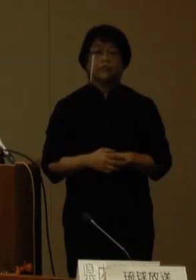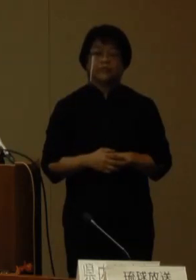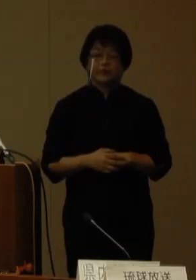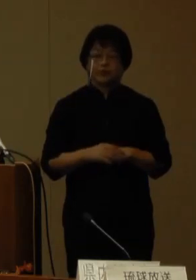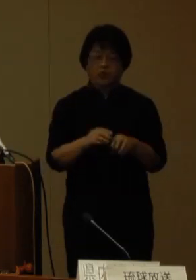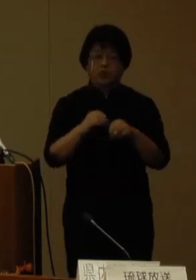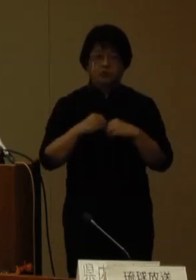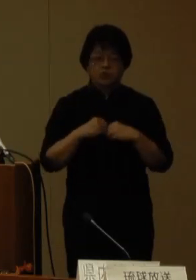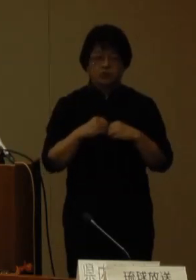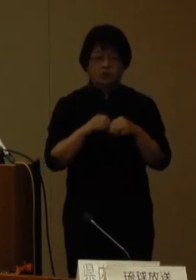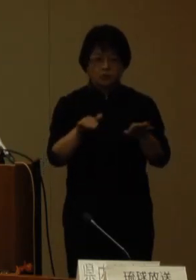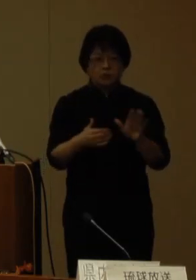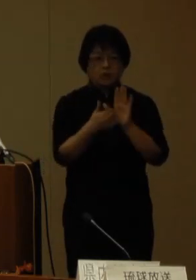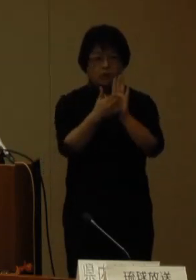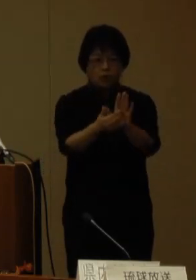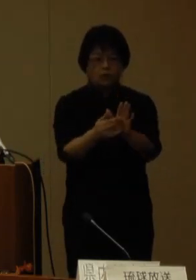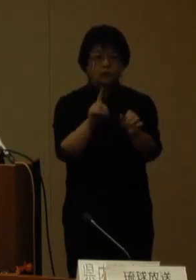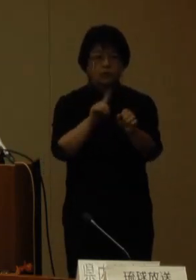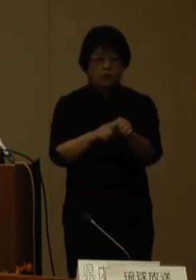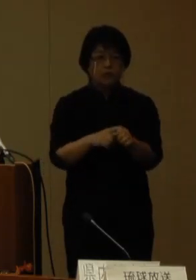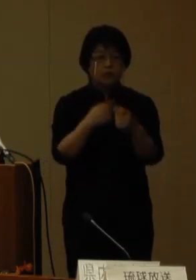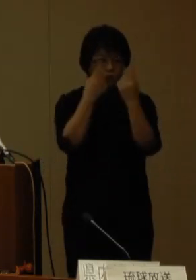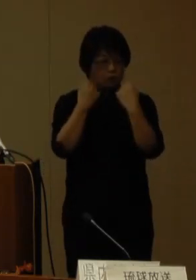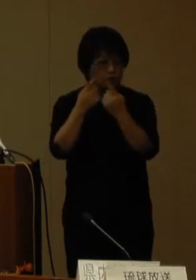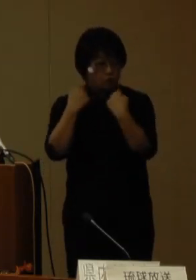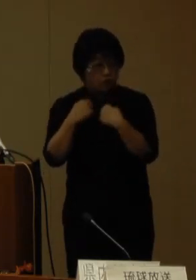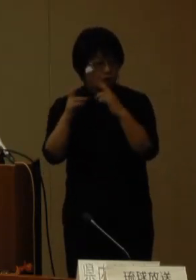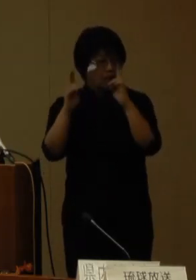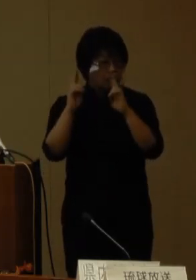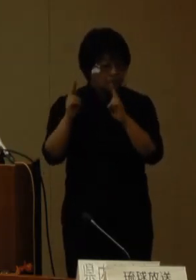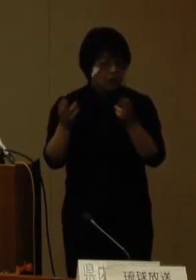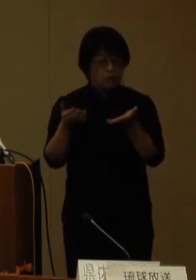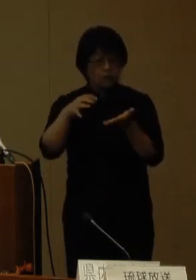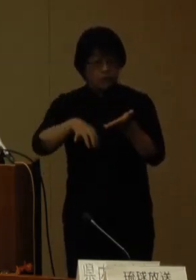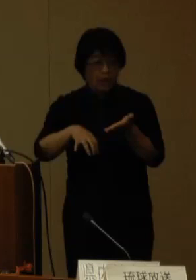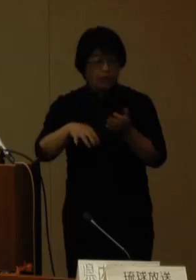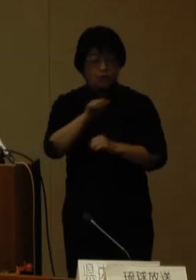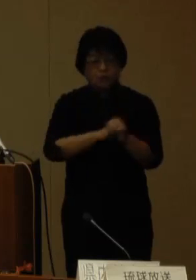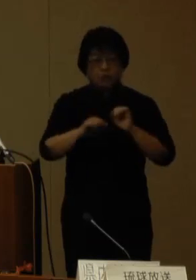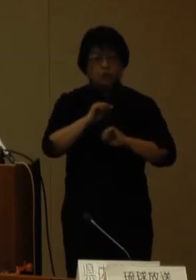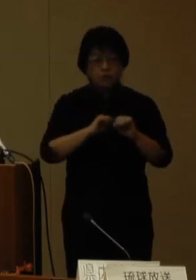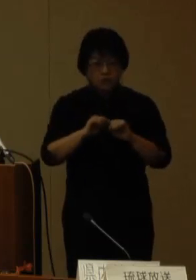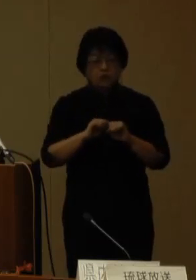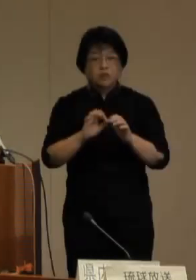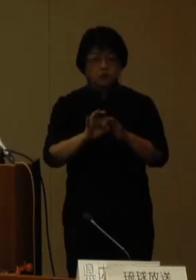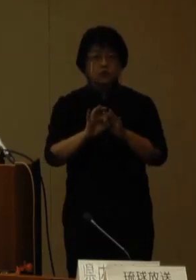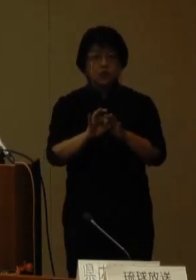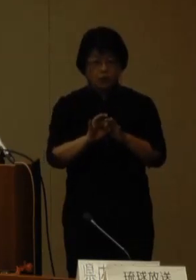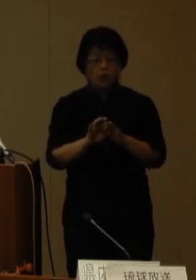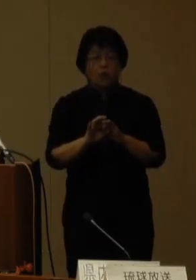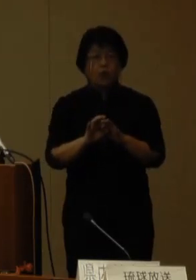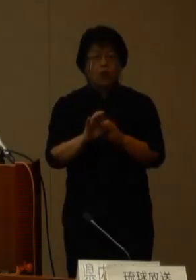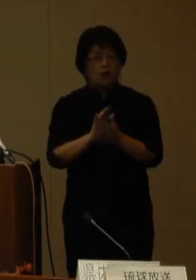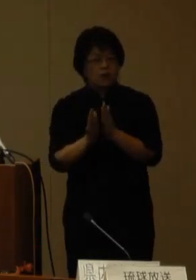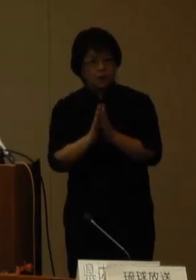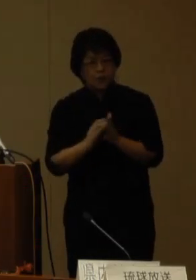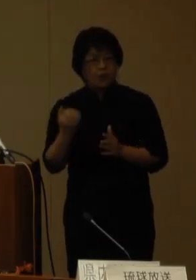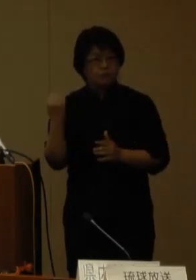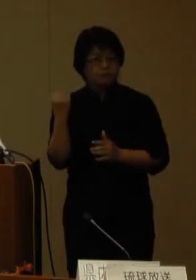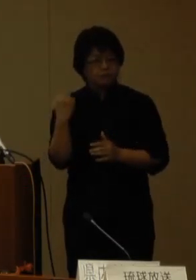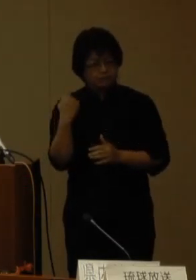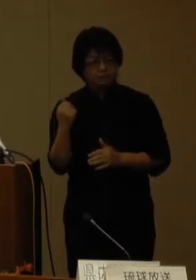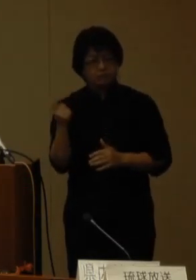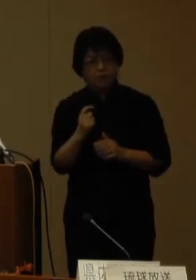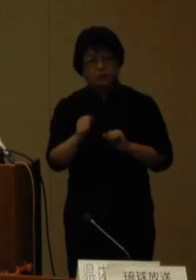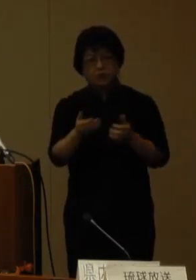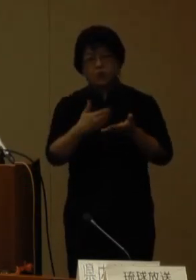感染拡大防止に向けたそれぞれの事業所店舗での取り組みにも力を注いでいただきたいというように思います。なお飲